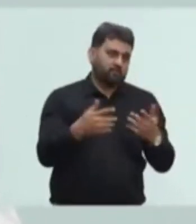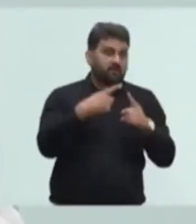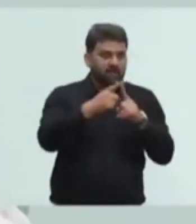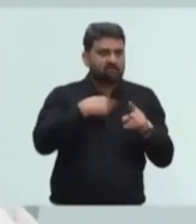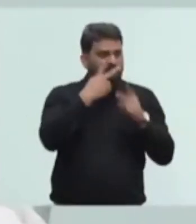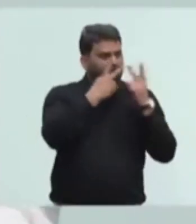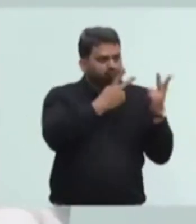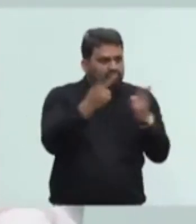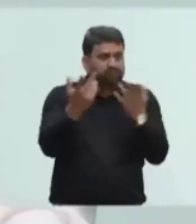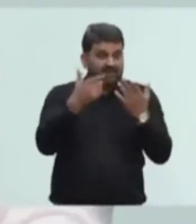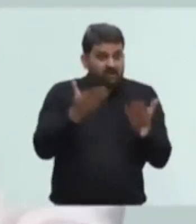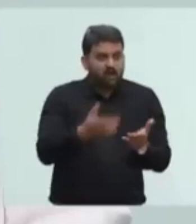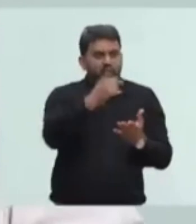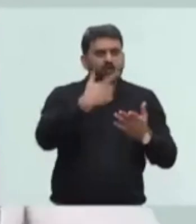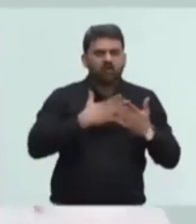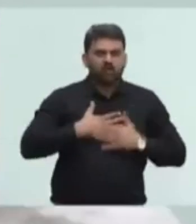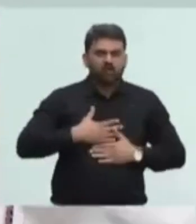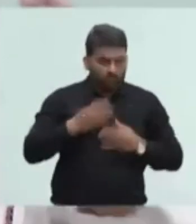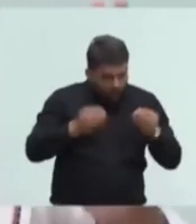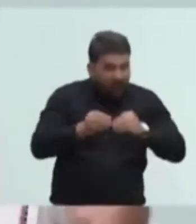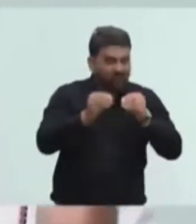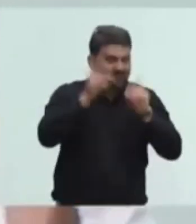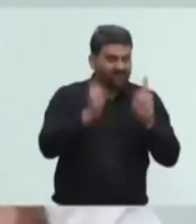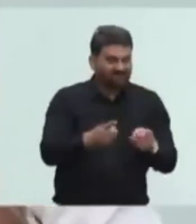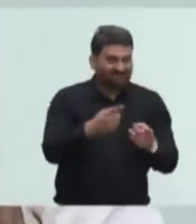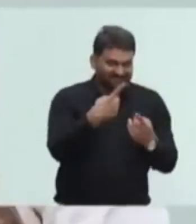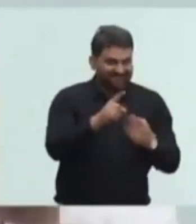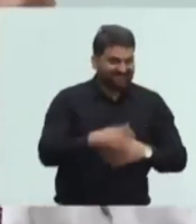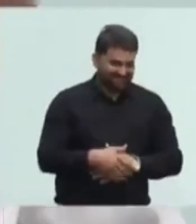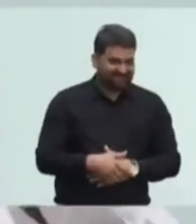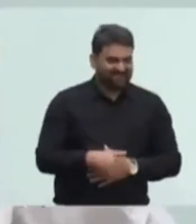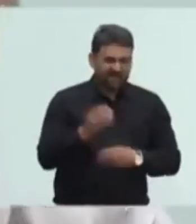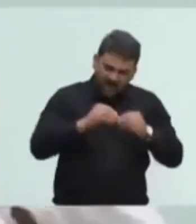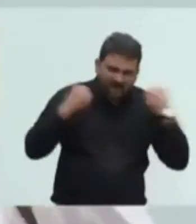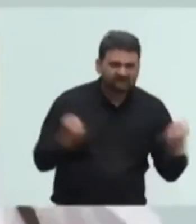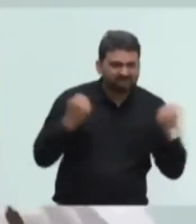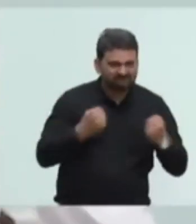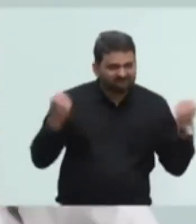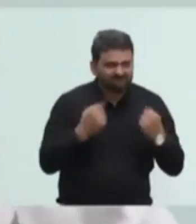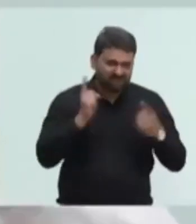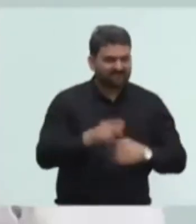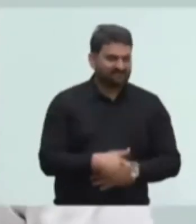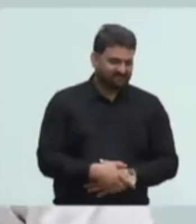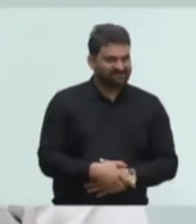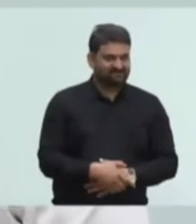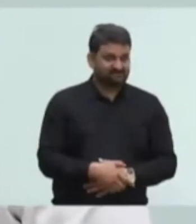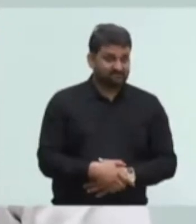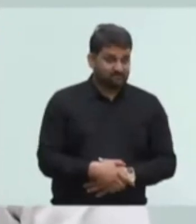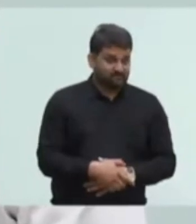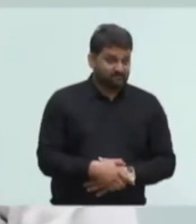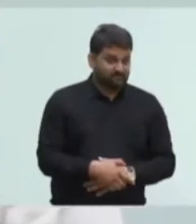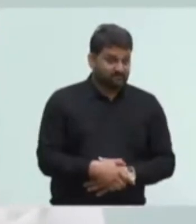और मैं देख रहा हूं कि आप अभी भी संतुष्ट गई है को इतना कुछ करने का जज्बा